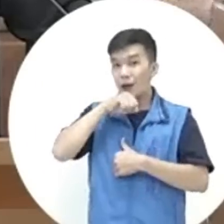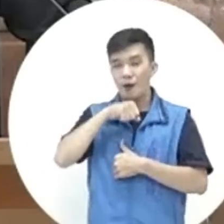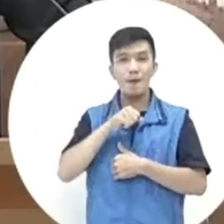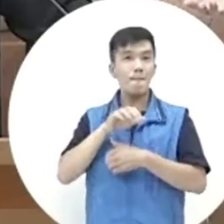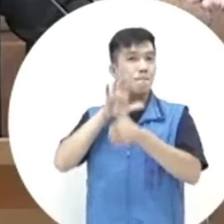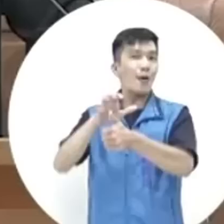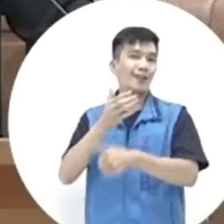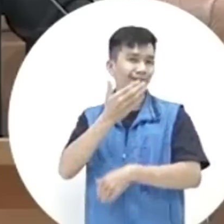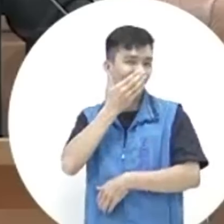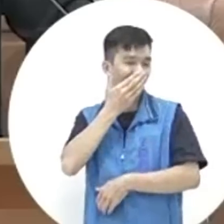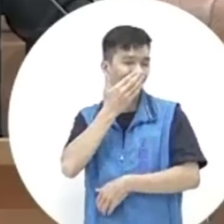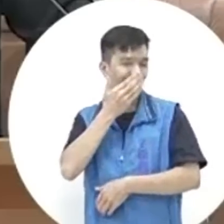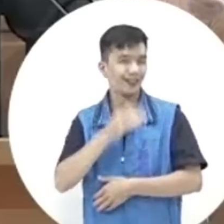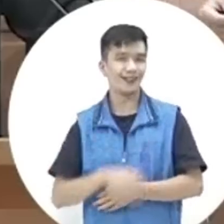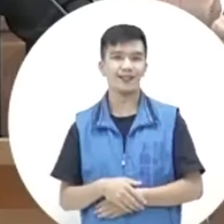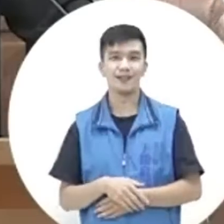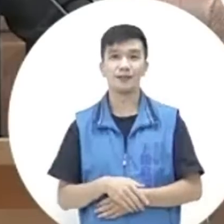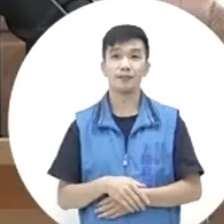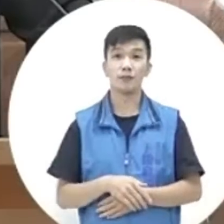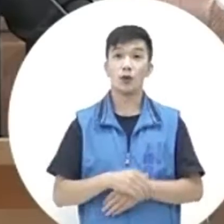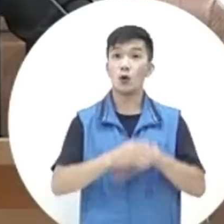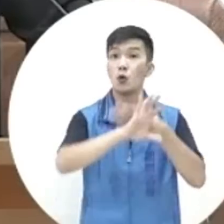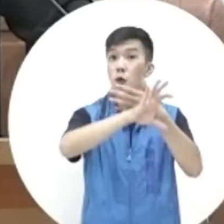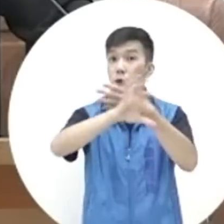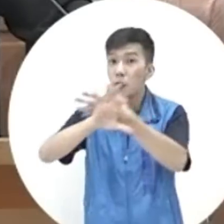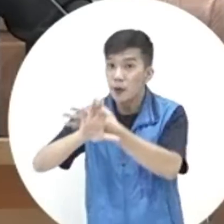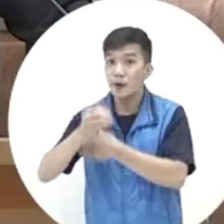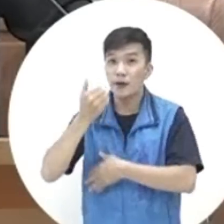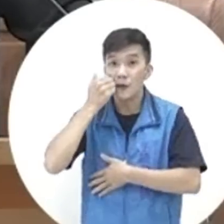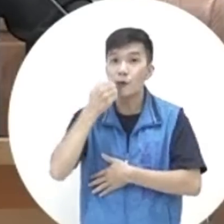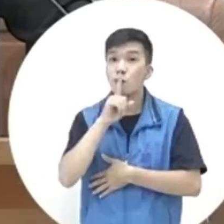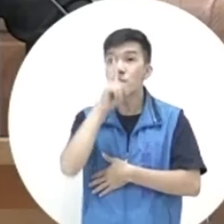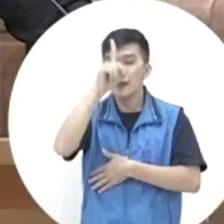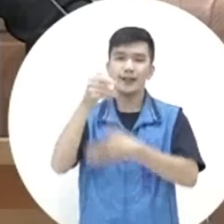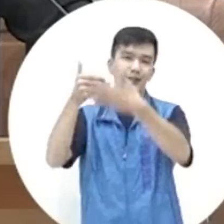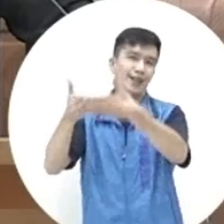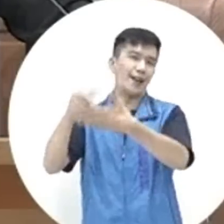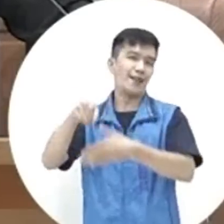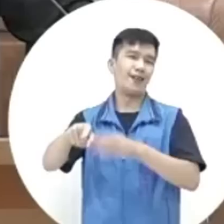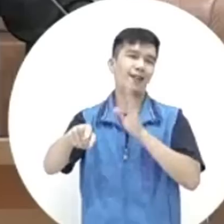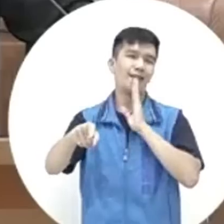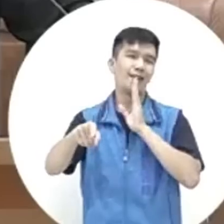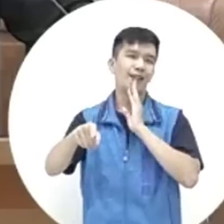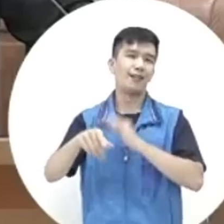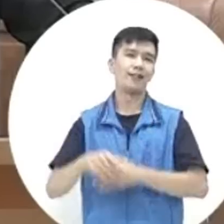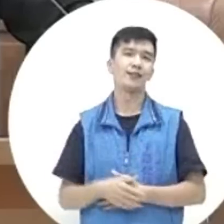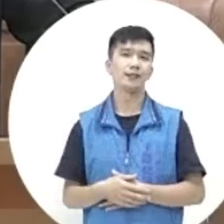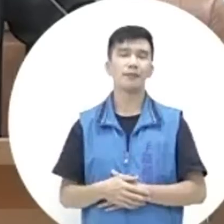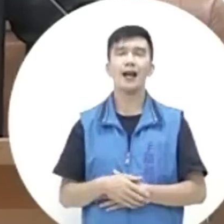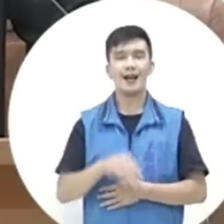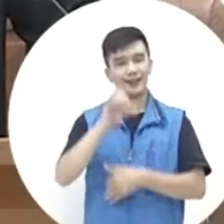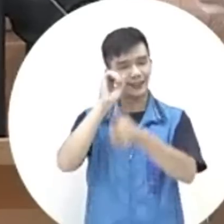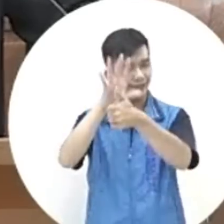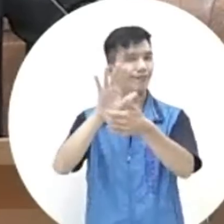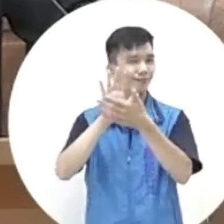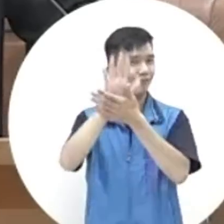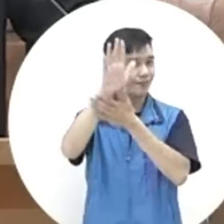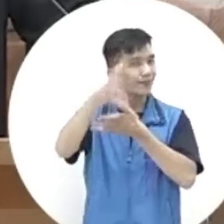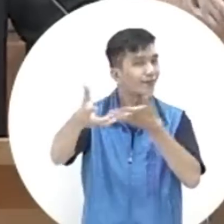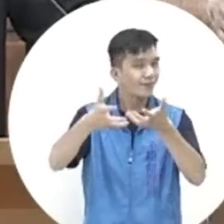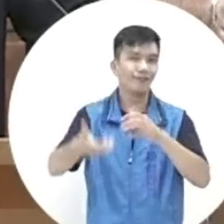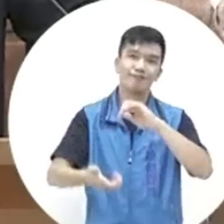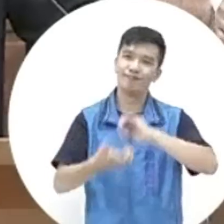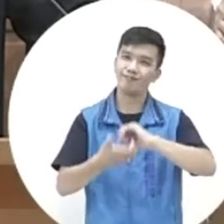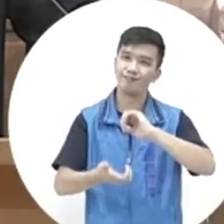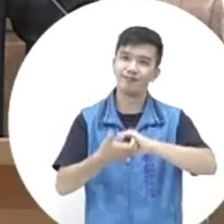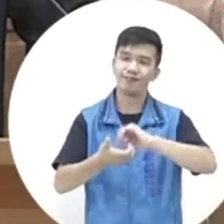说全世界各国现在就只有中国对台湾会这样子啊。 拍供哦，未来拍供哦，未来台积拍供哦。我现在讲的